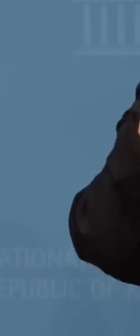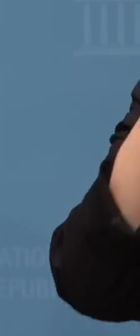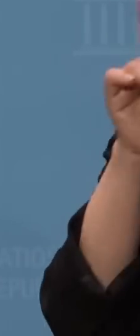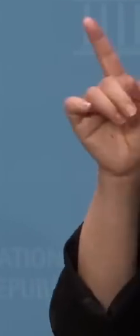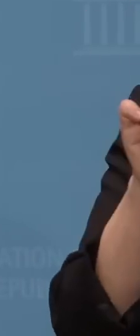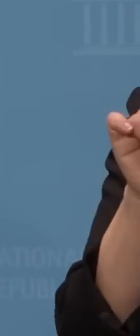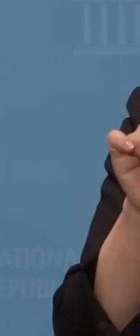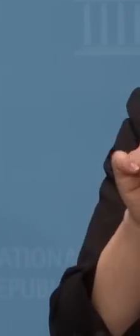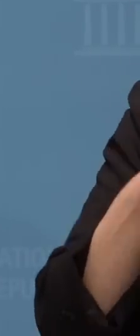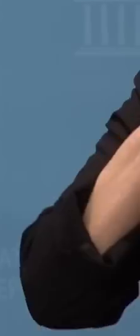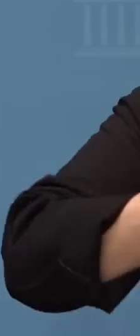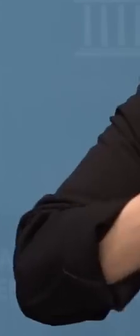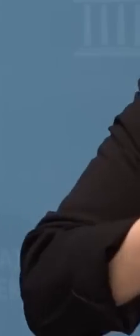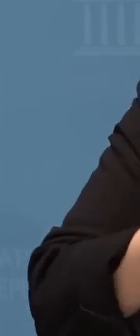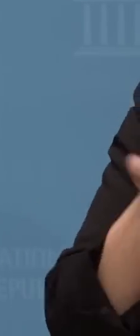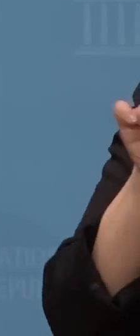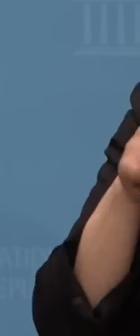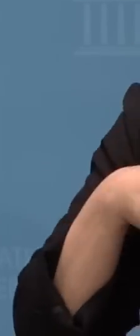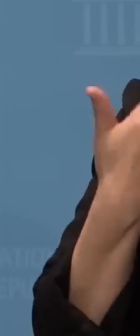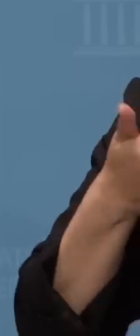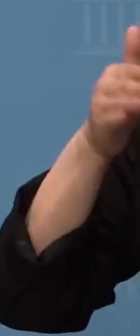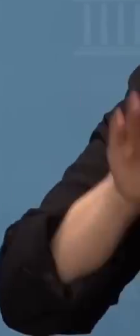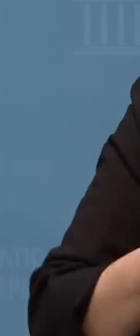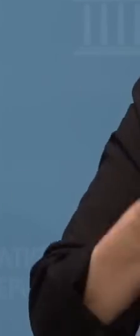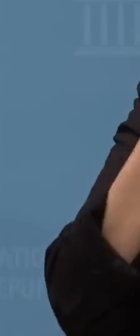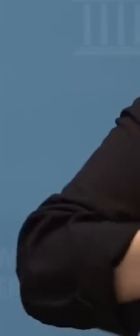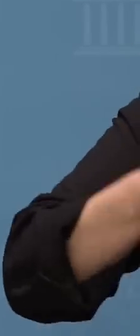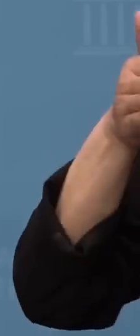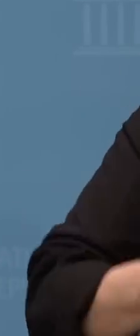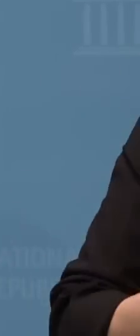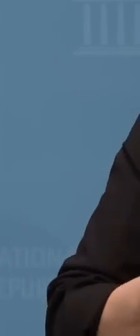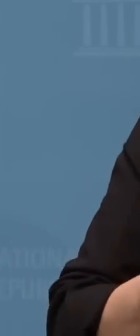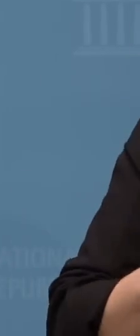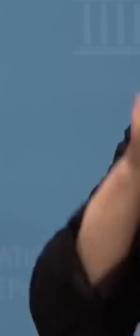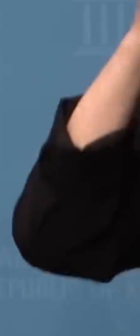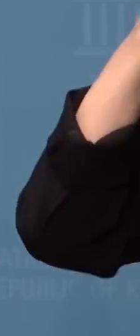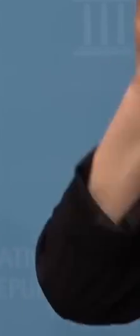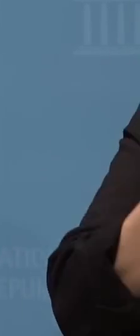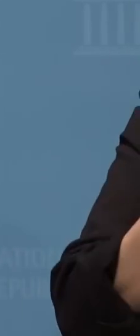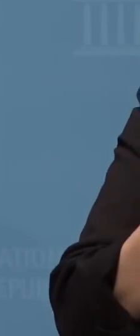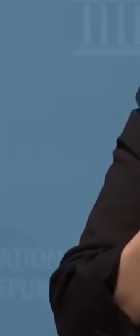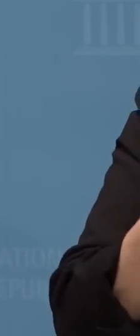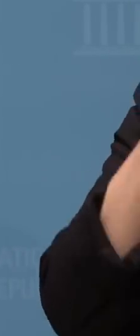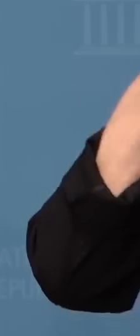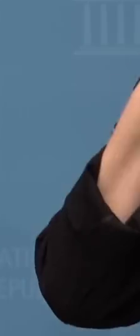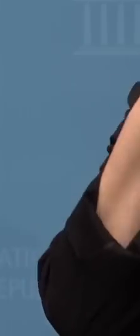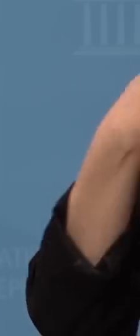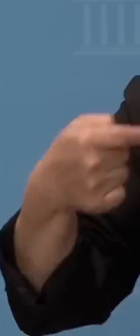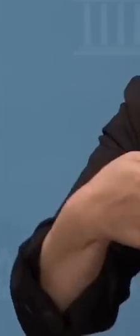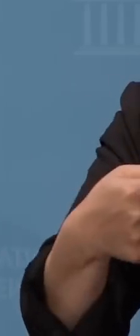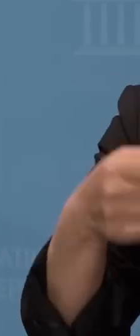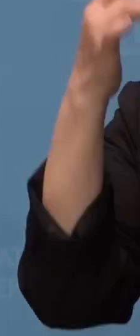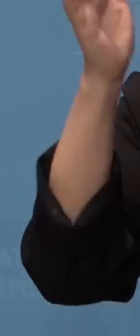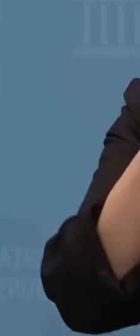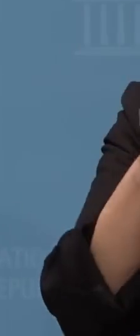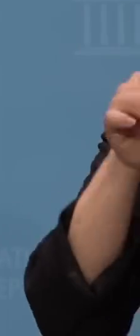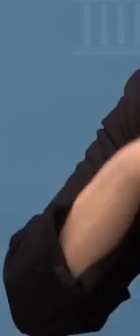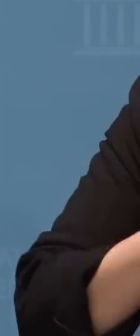혹은 속마음이야 무엇이든 공개적으로는 반대할 수 없는 가치가 있습니다.